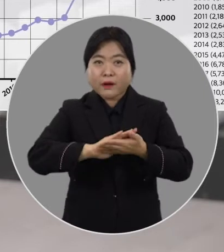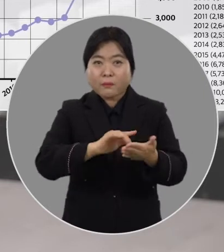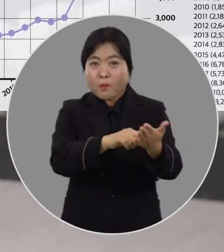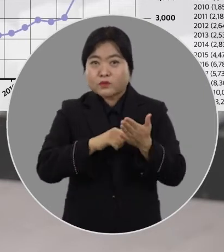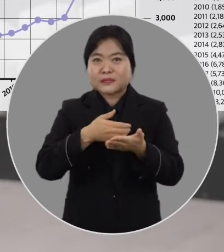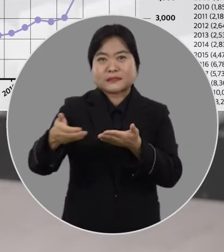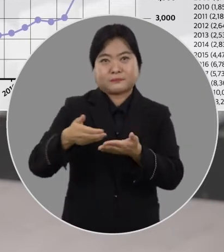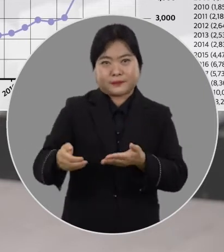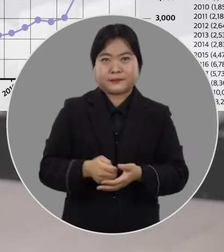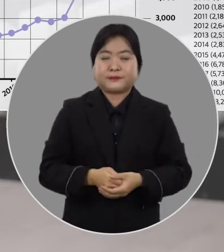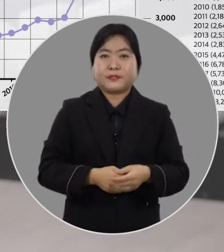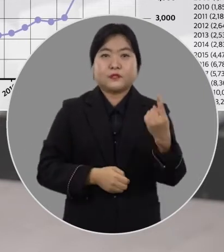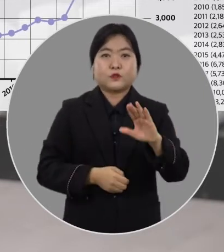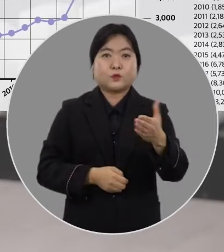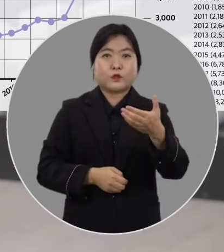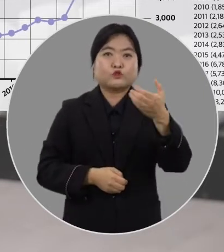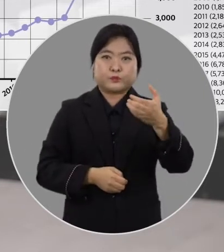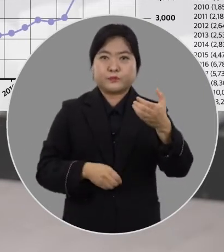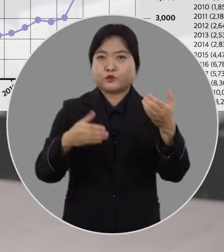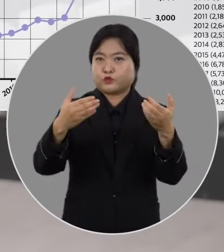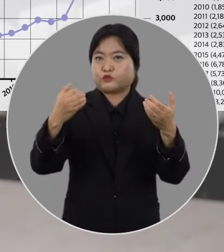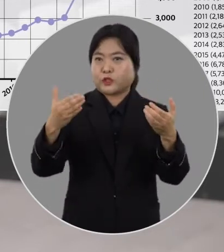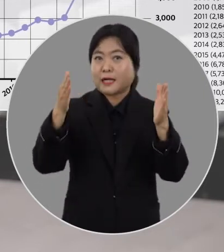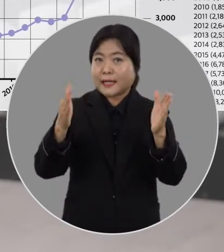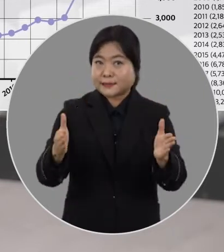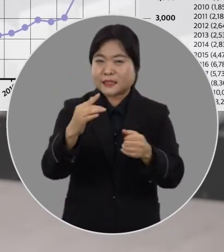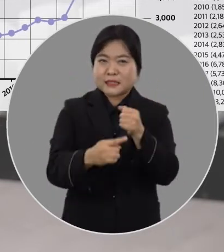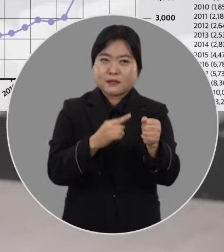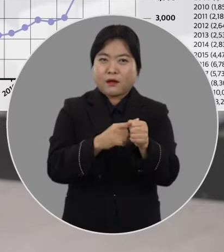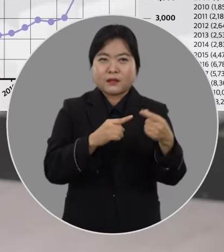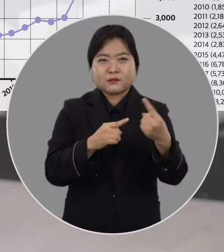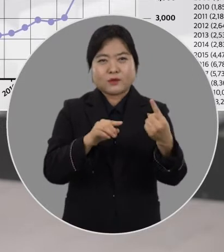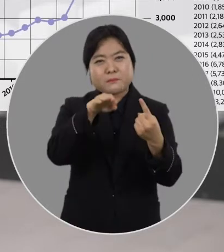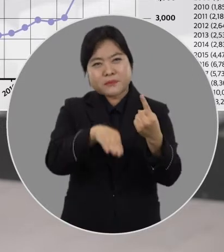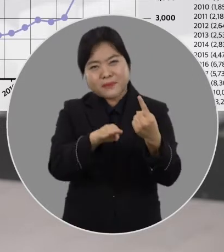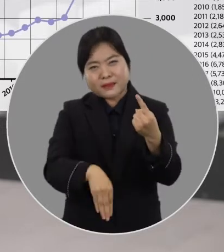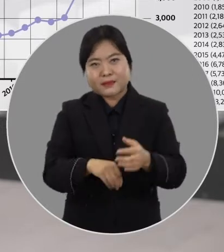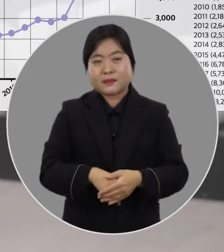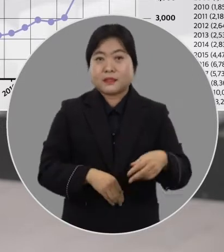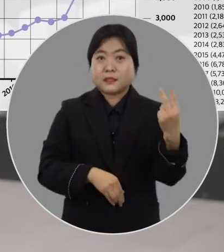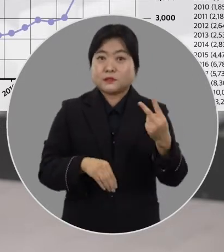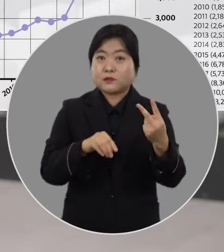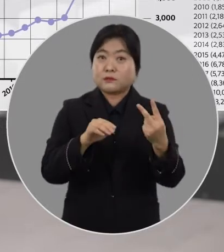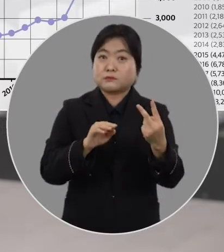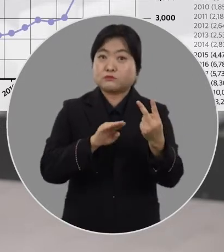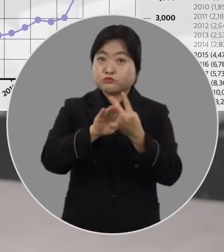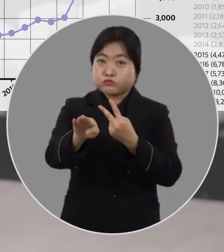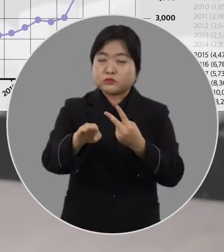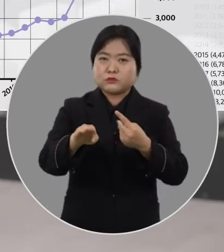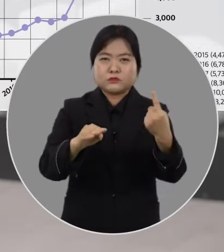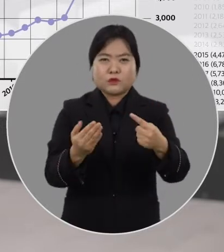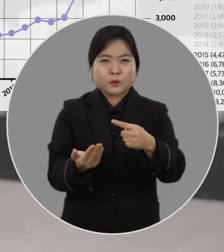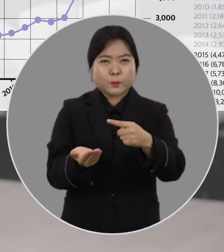보여주는 그래프인데요. 1990년에서 99년까지는 매년 1000개 미만이었다가 2000년이 되면서